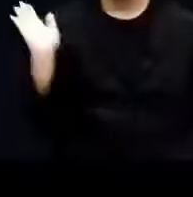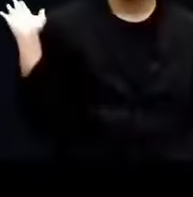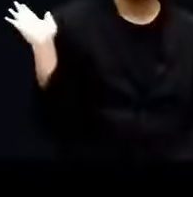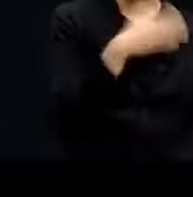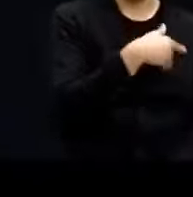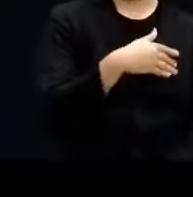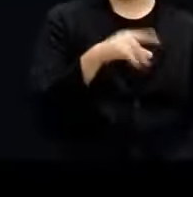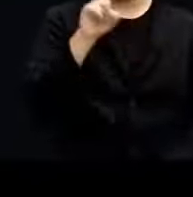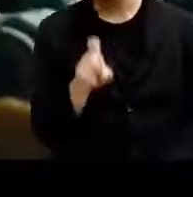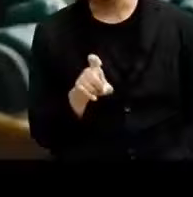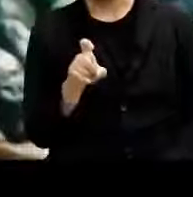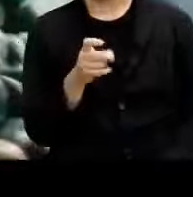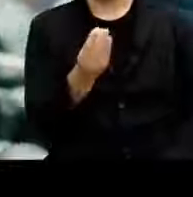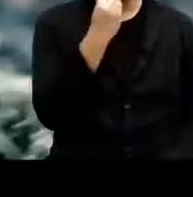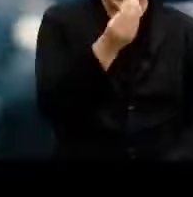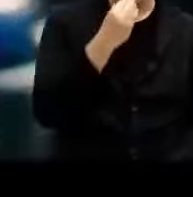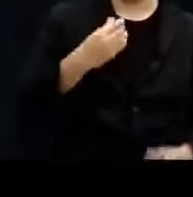Karena tercukupi